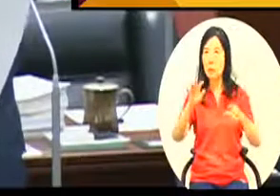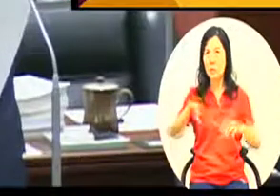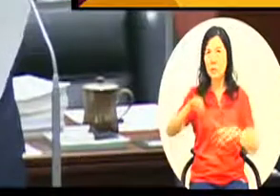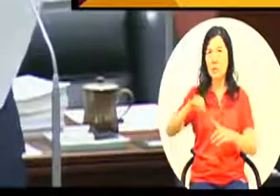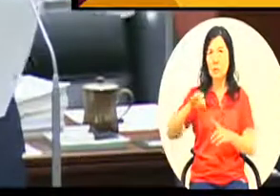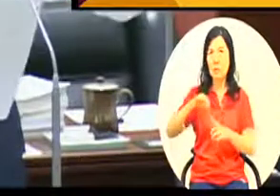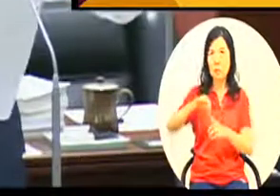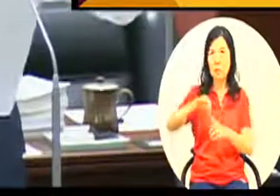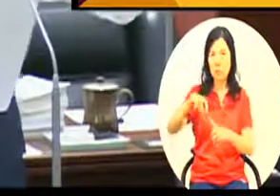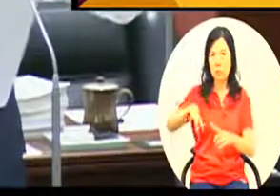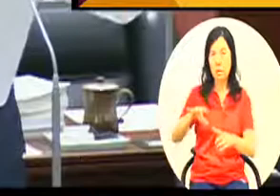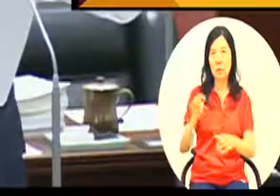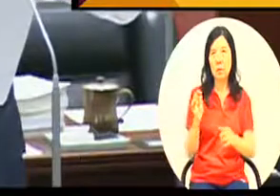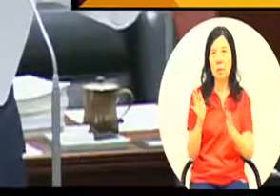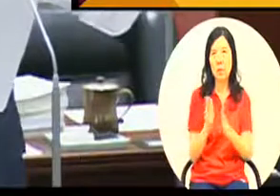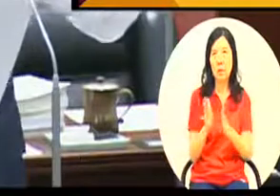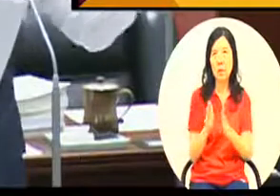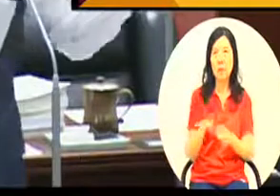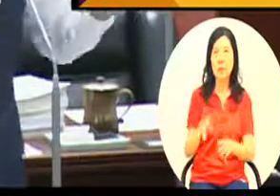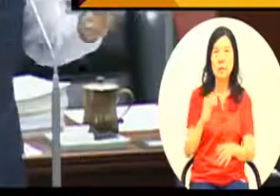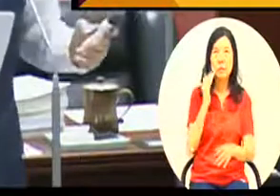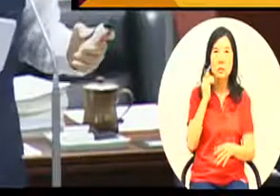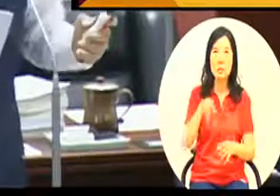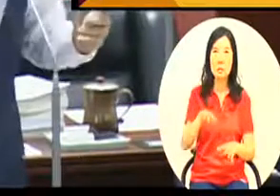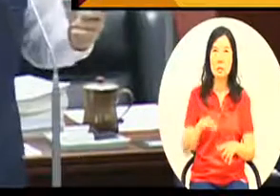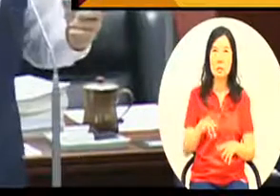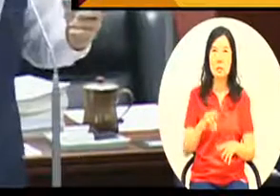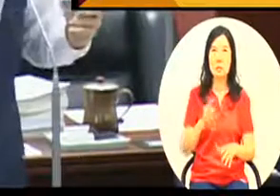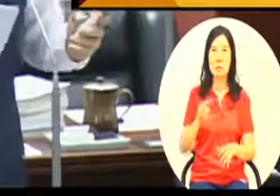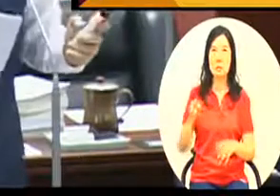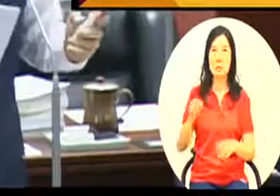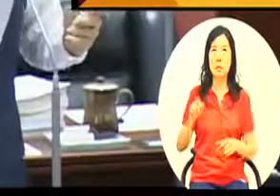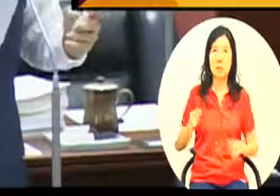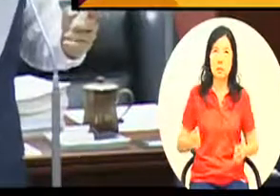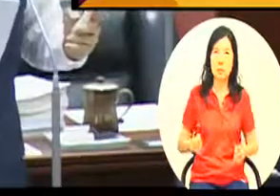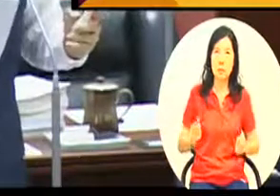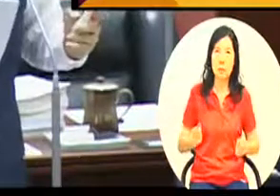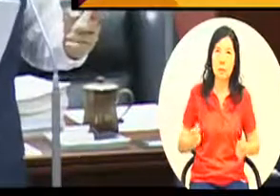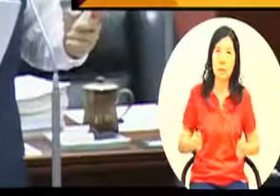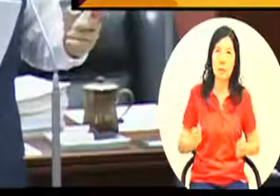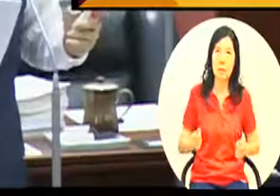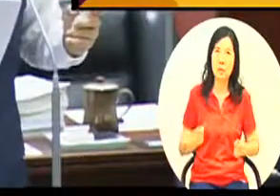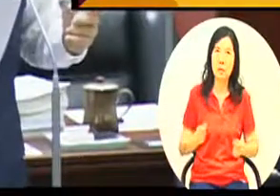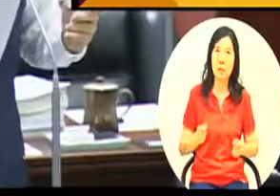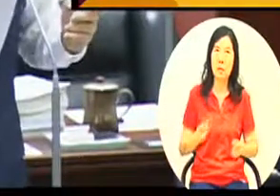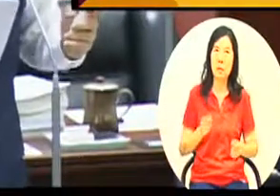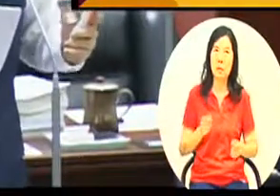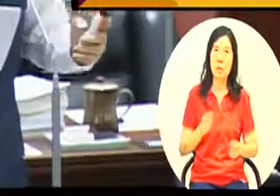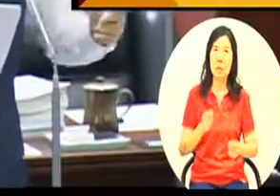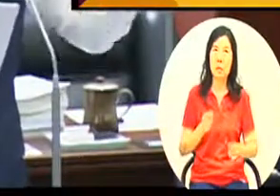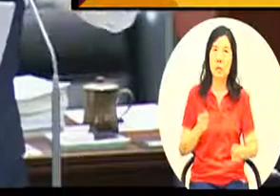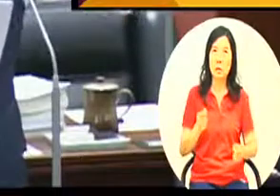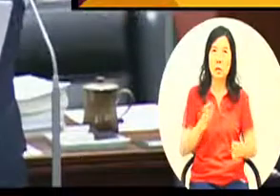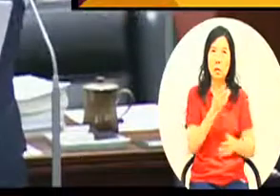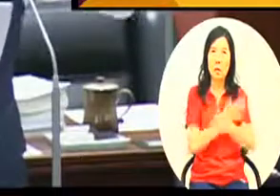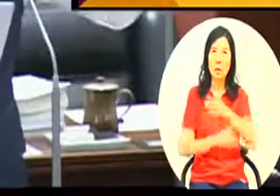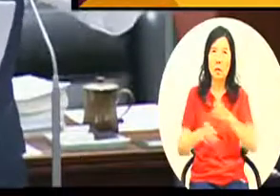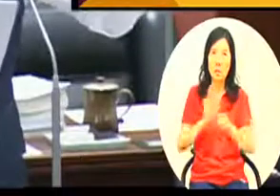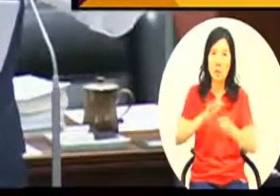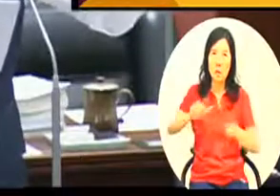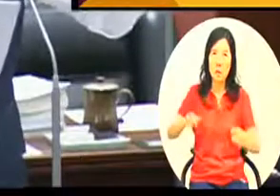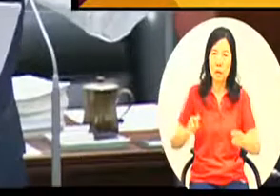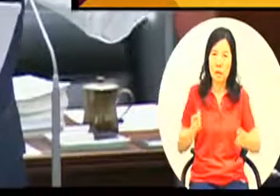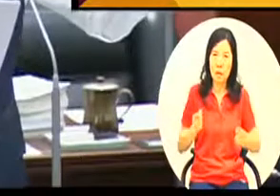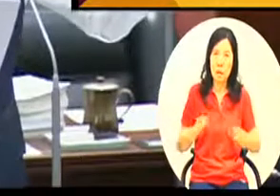的。那如果一个今天独自乘坐动力辅具的这个智障人士，他要等